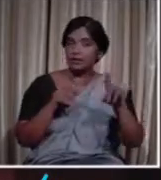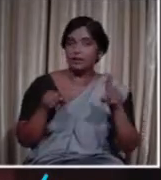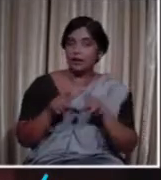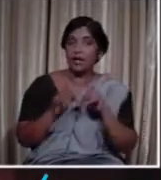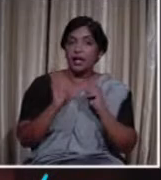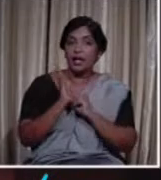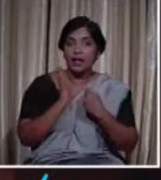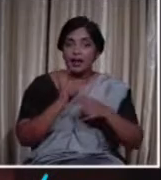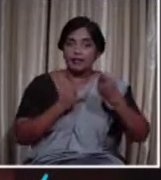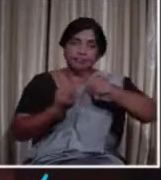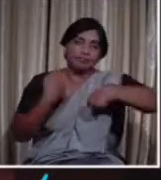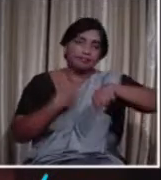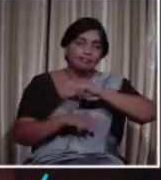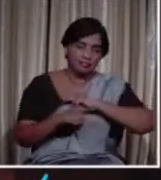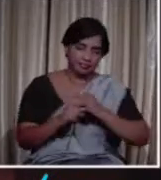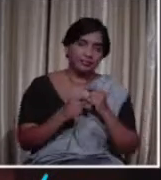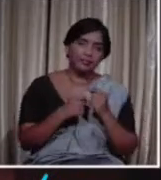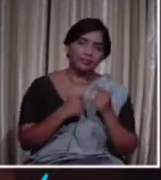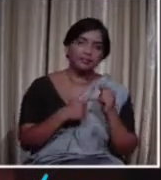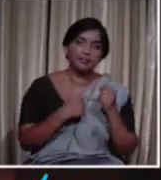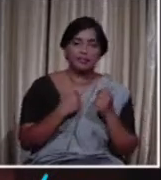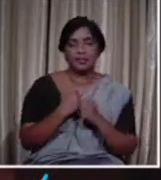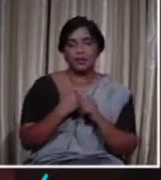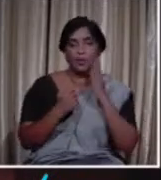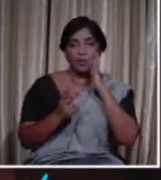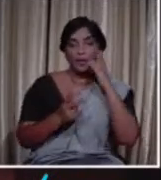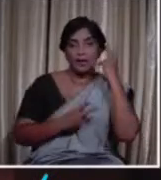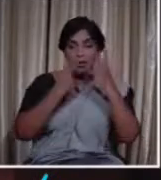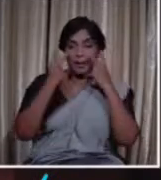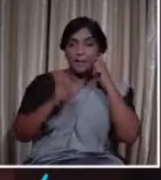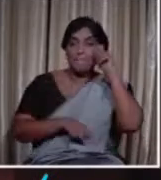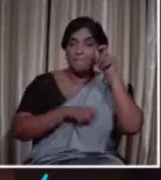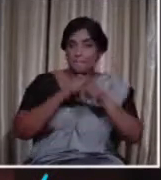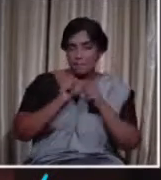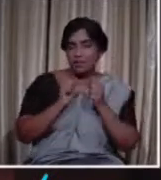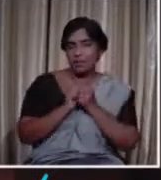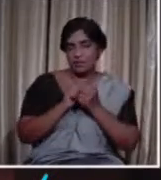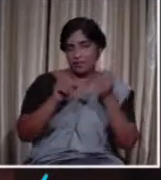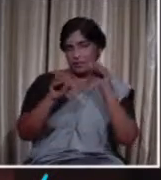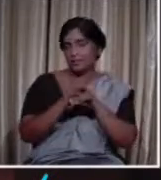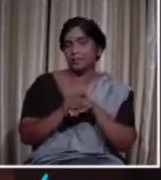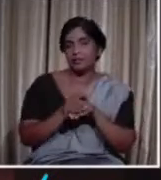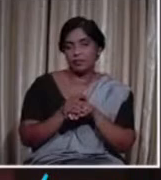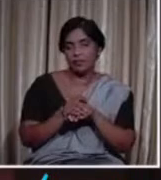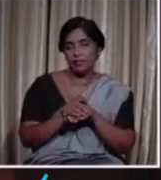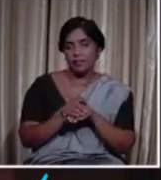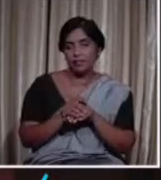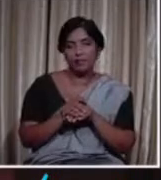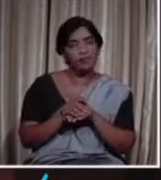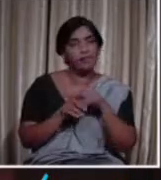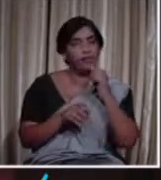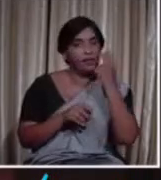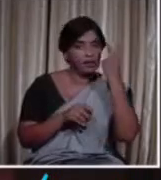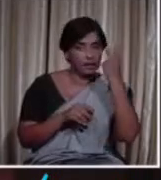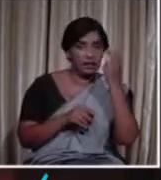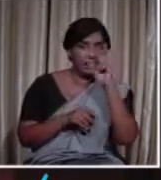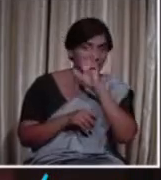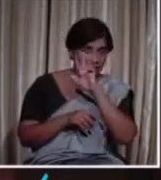ණය ප්‍රතිව්‍යුහගතකරණයකට සංචාරක කර්මාන්ත ශේෂ්ත්‍රයේ ප්‍රවේශ වන්නේ කියලා. ඒ කියන්නේ